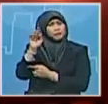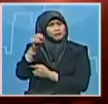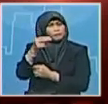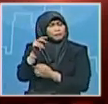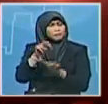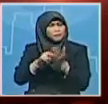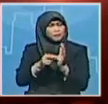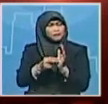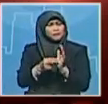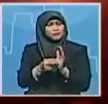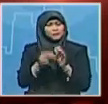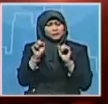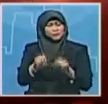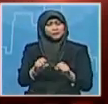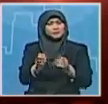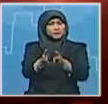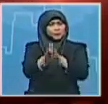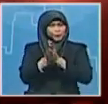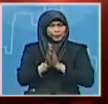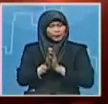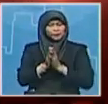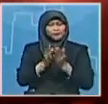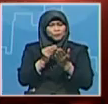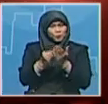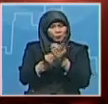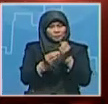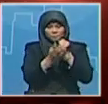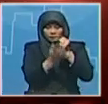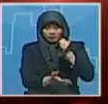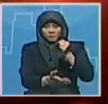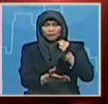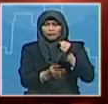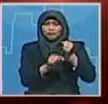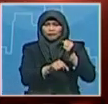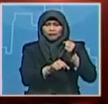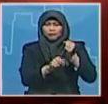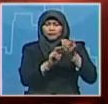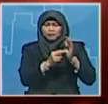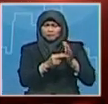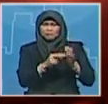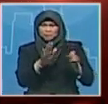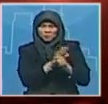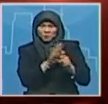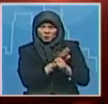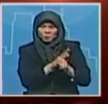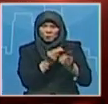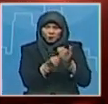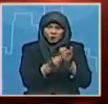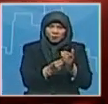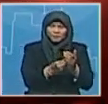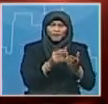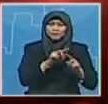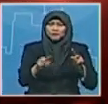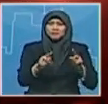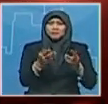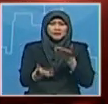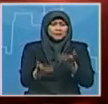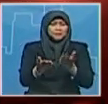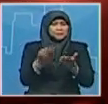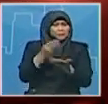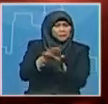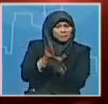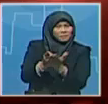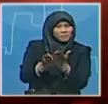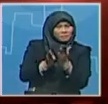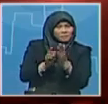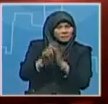harus memohon lalu peruntukan ini yang diberikan, Datuk Seri menganggap ini munasabah, tetapi pada asasnya mungkin permintaannya lebih lagi. Sudah